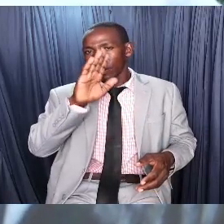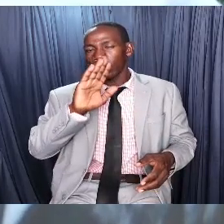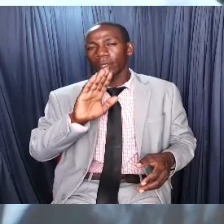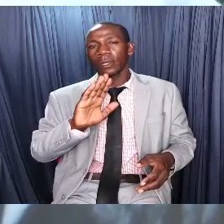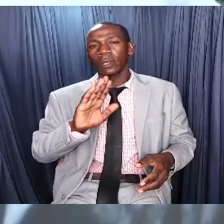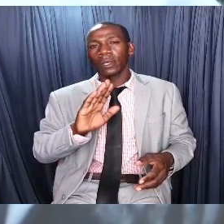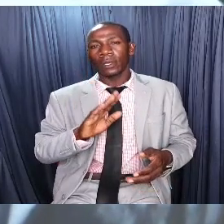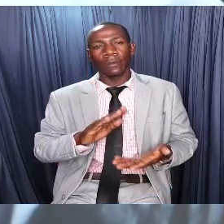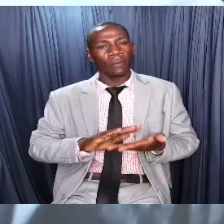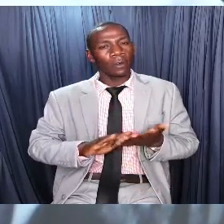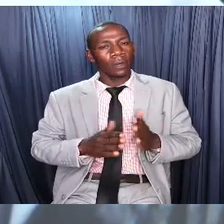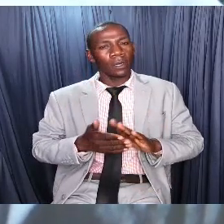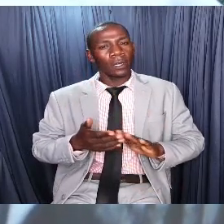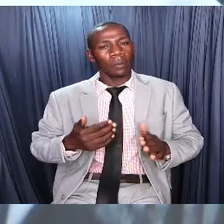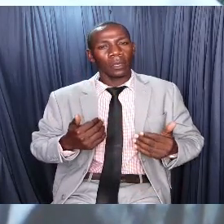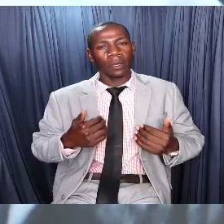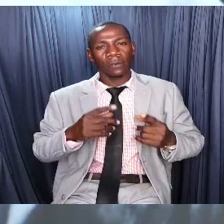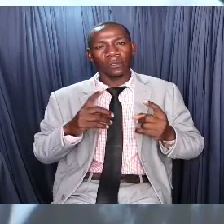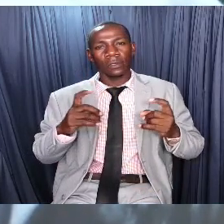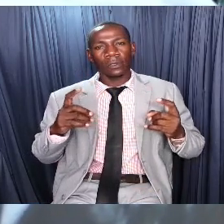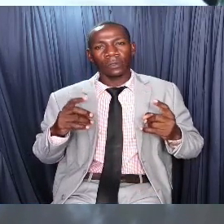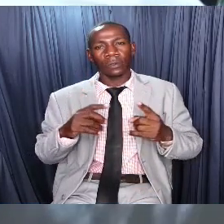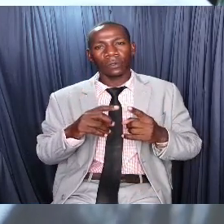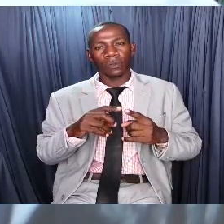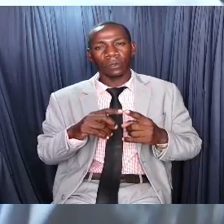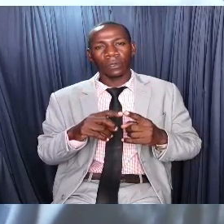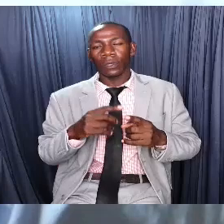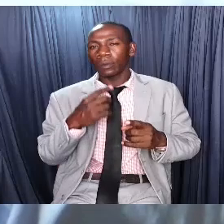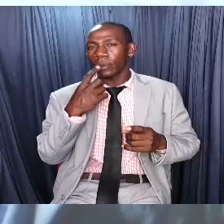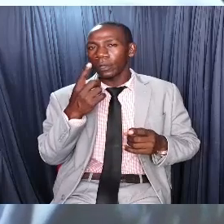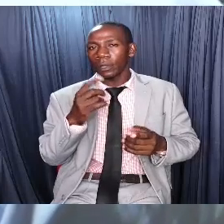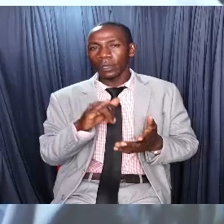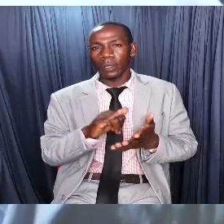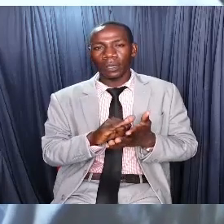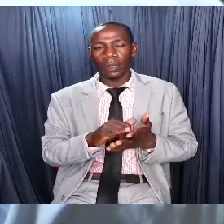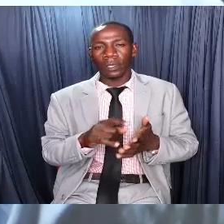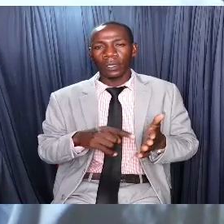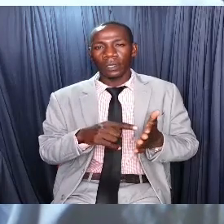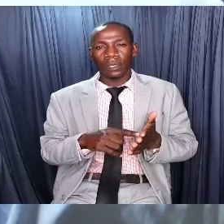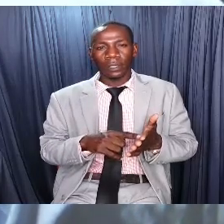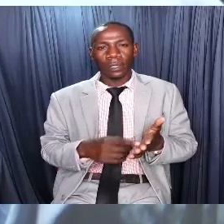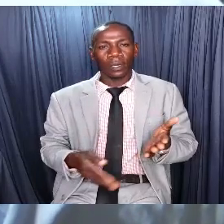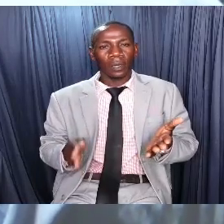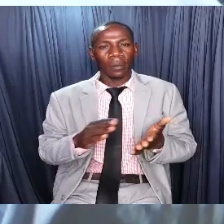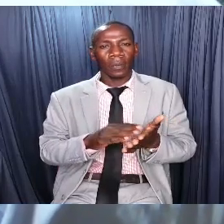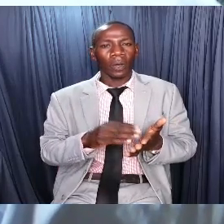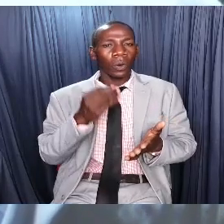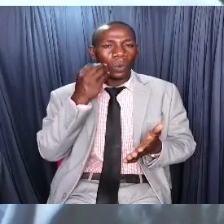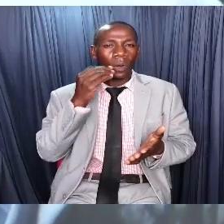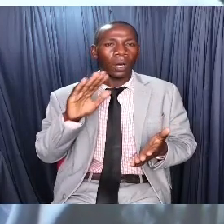Mungu, uniwie radhi mimi mwenye dhambi. Nawaambia, huyu alishuka kwenda nyumbani